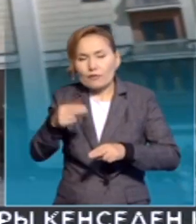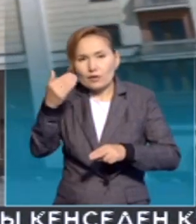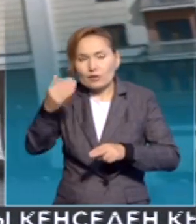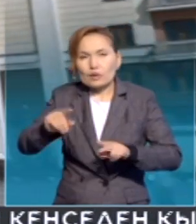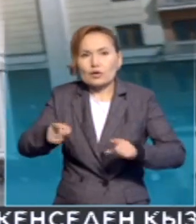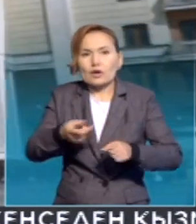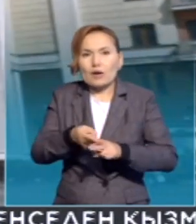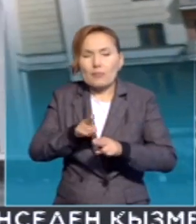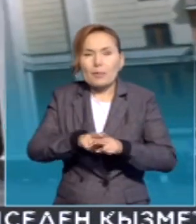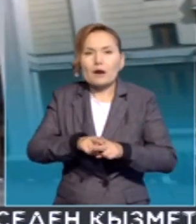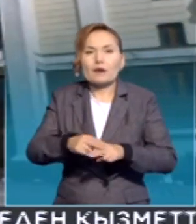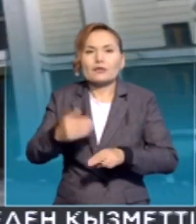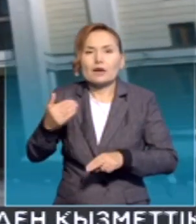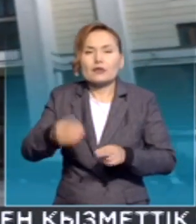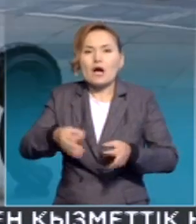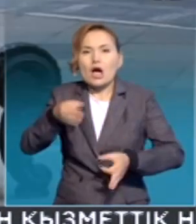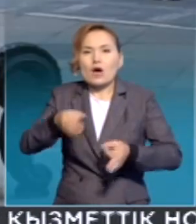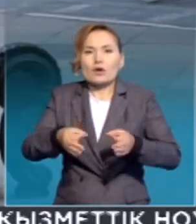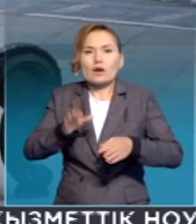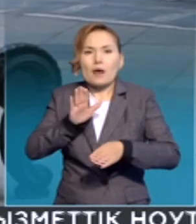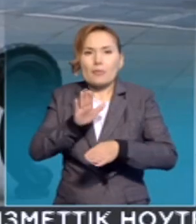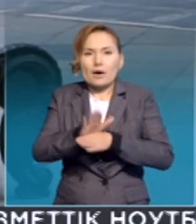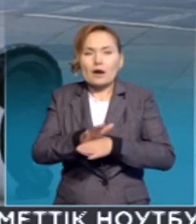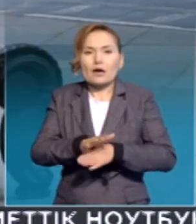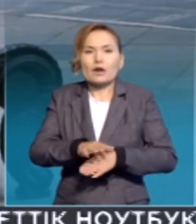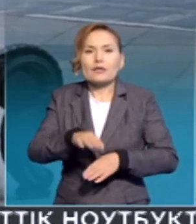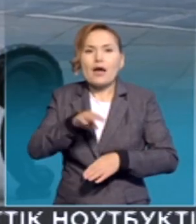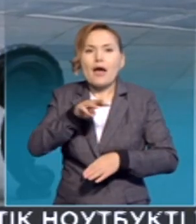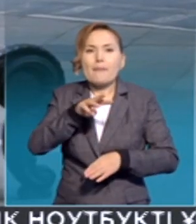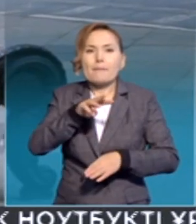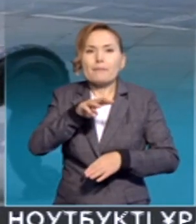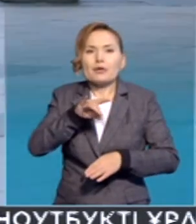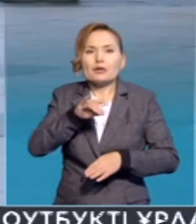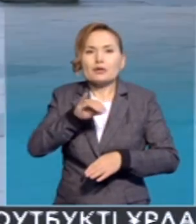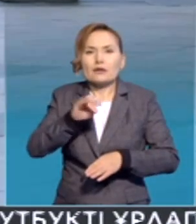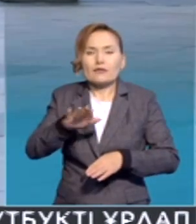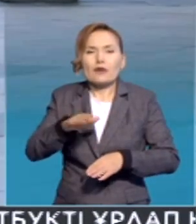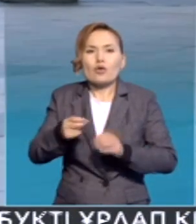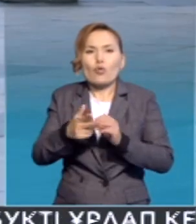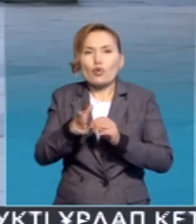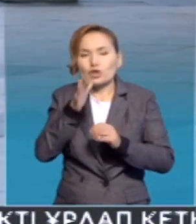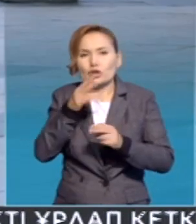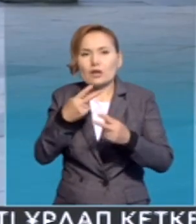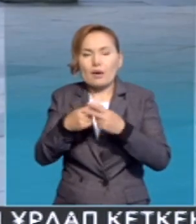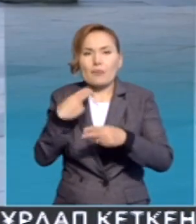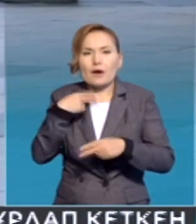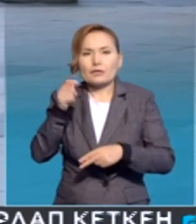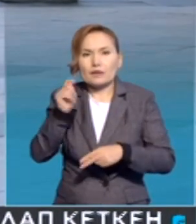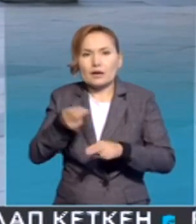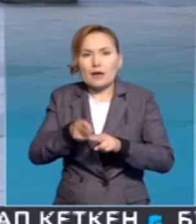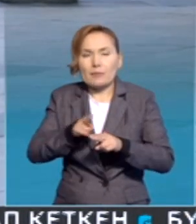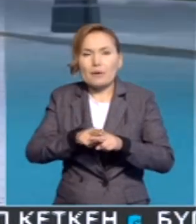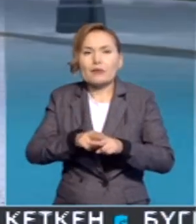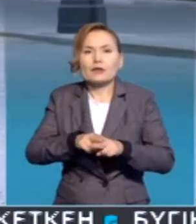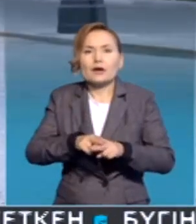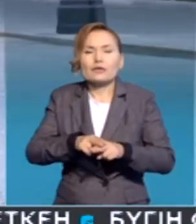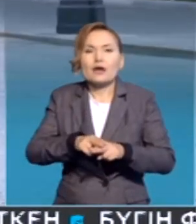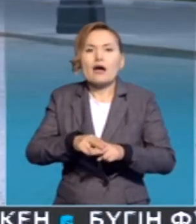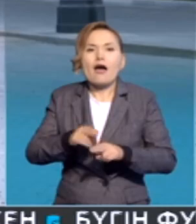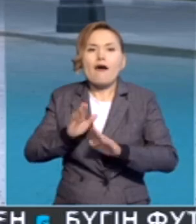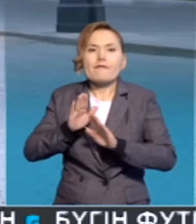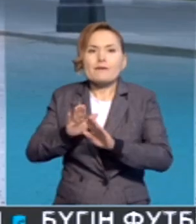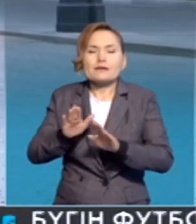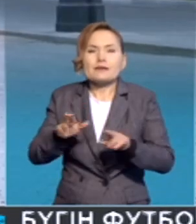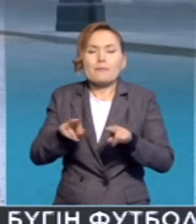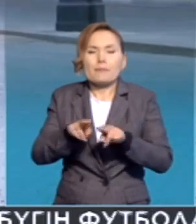тапты. Мәскеудің Измайлов сотының үкіміне сәйкес Муртузали Меджидов 13 жылға бас бостандығынан айырылды. Дағыстанның бұрынғы вице-премьерінің ұлы енді